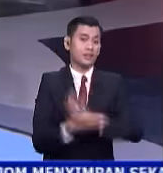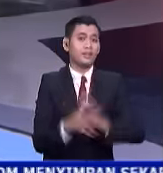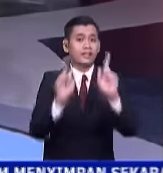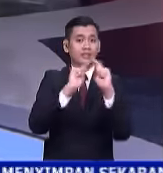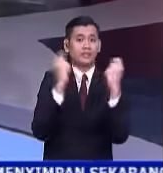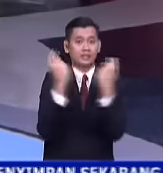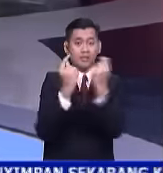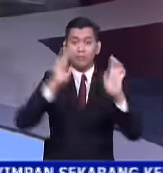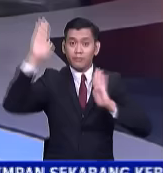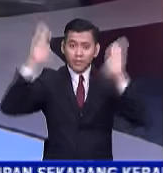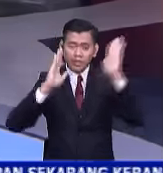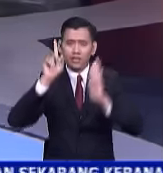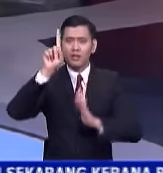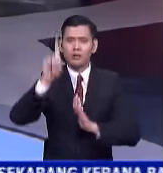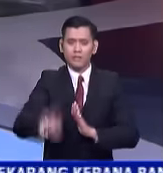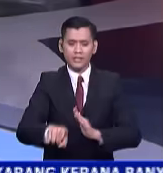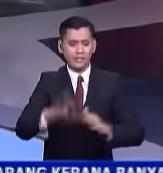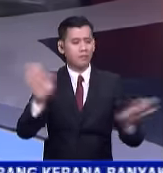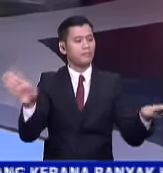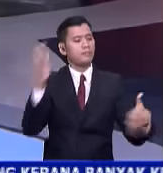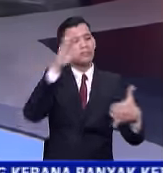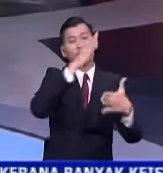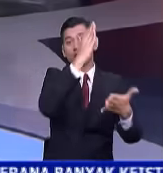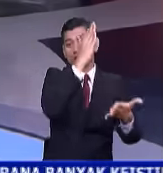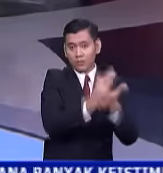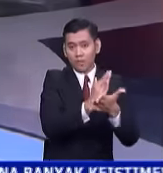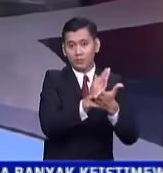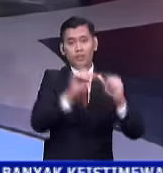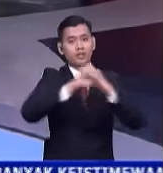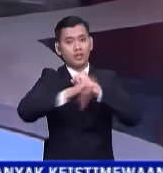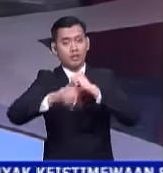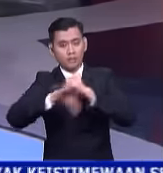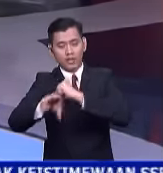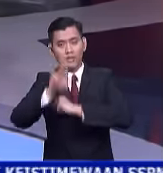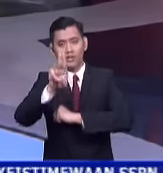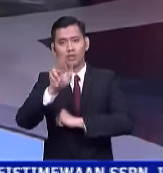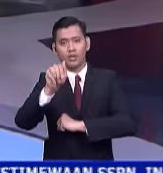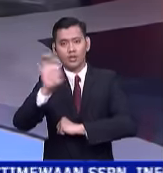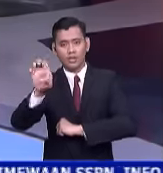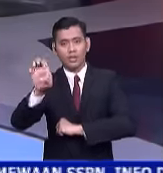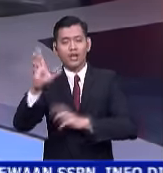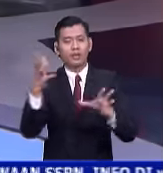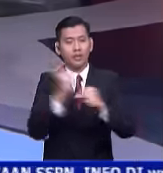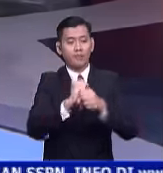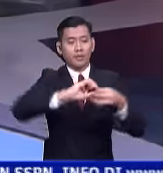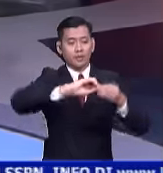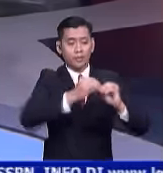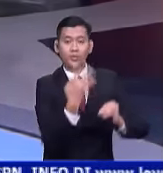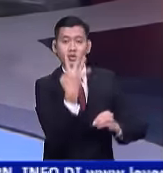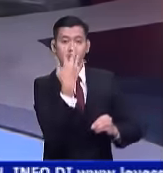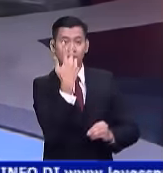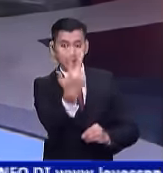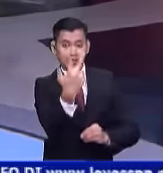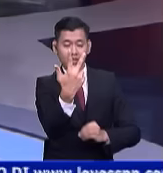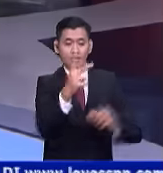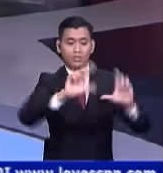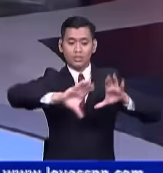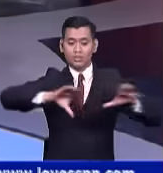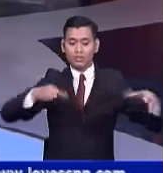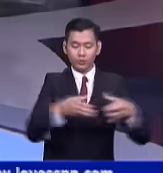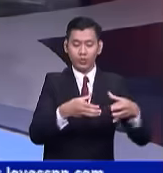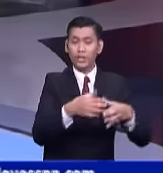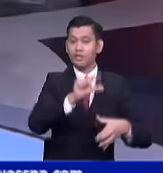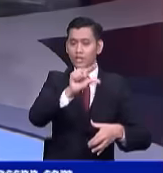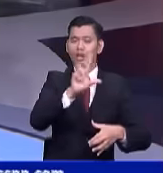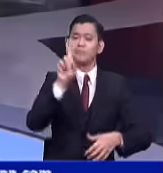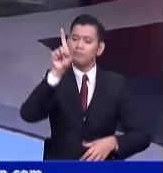Malaya harus menamatkan kempen di Emirat Arab Bersatu dengan menduduki ranking ketiga kumpulan G dan wajib untuk